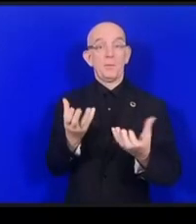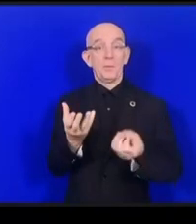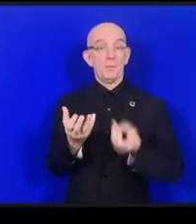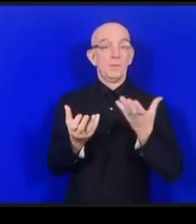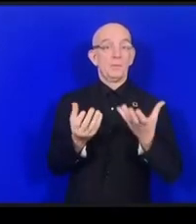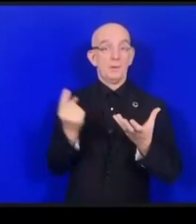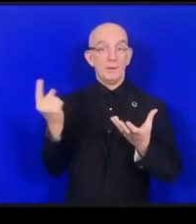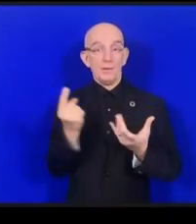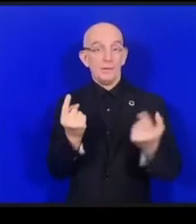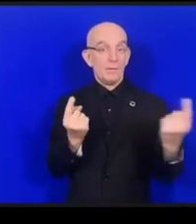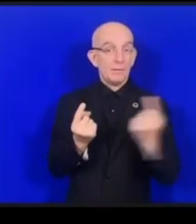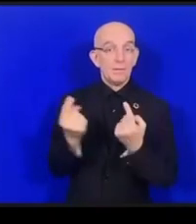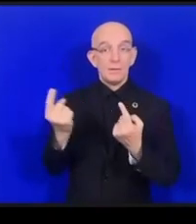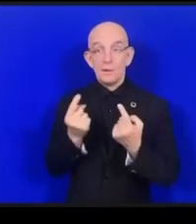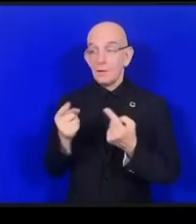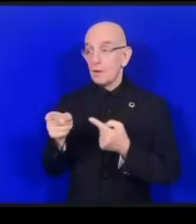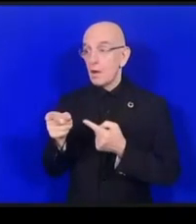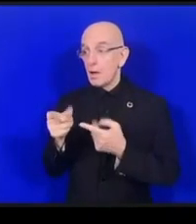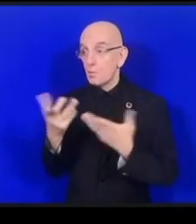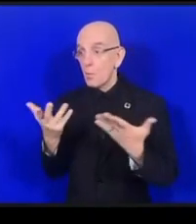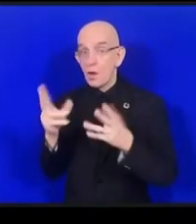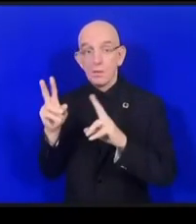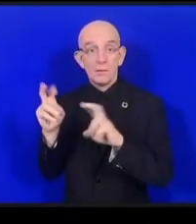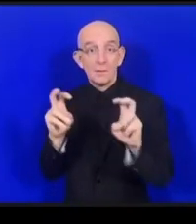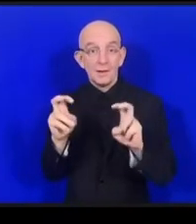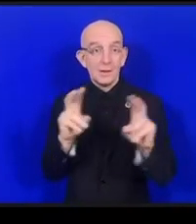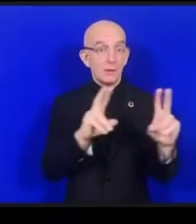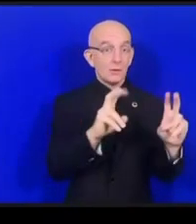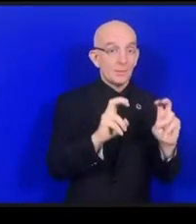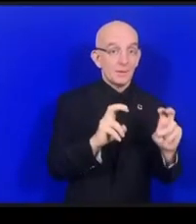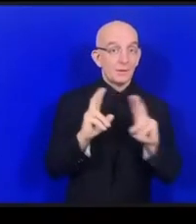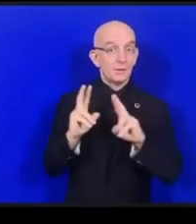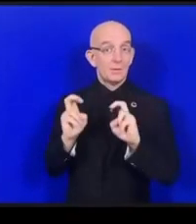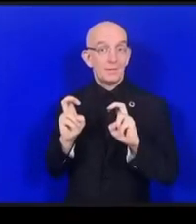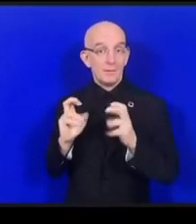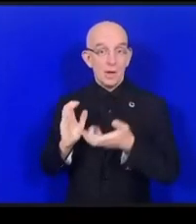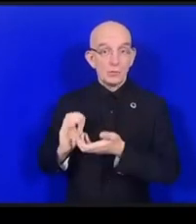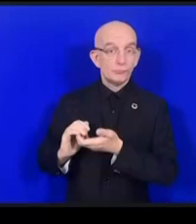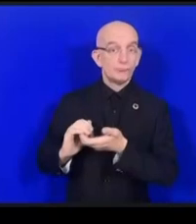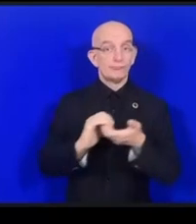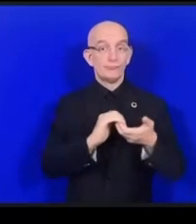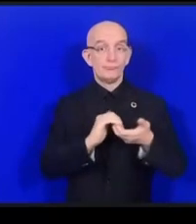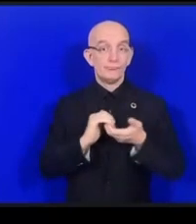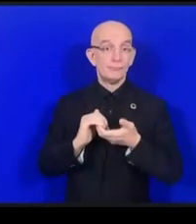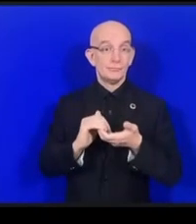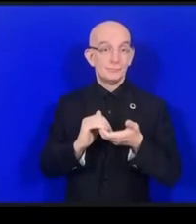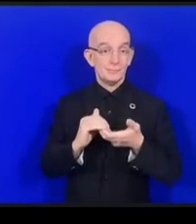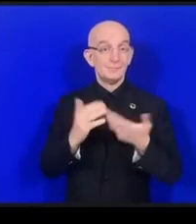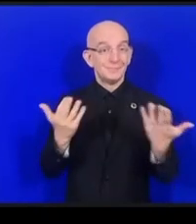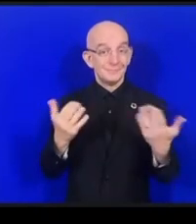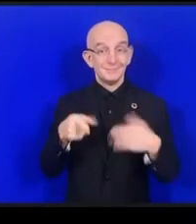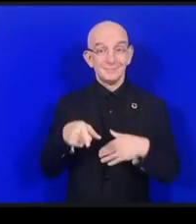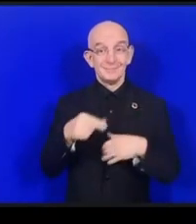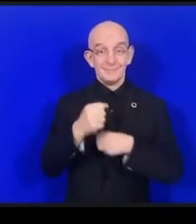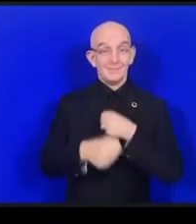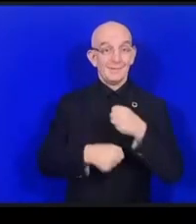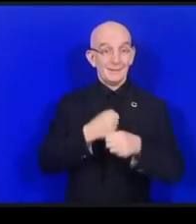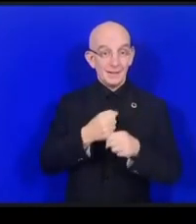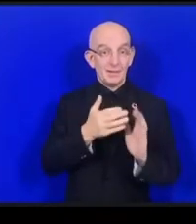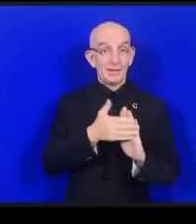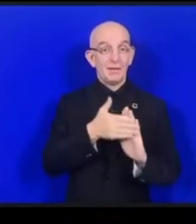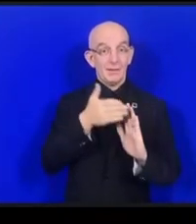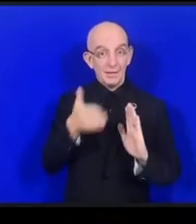динамичной с тем чтобы они работали в меж сеес Сион период Так что вместо того чтобы называть это рабочей